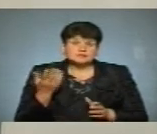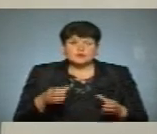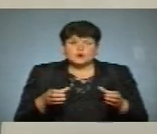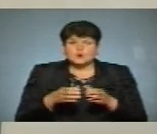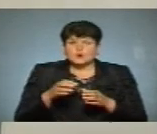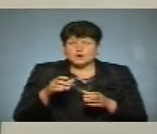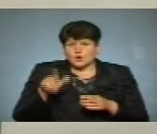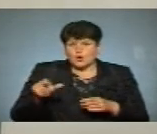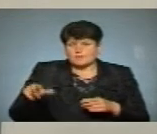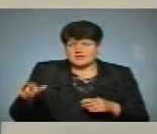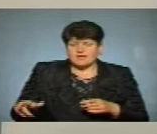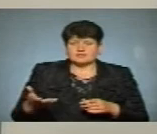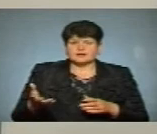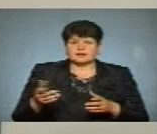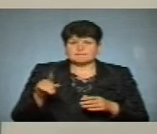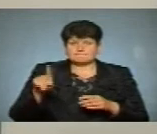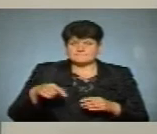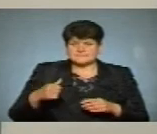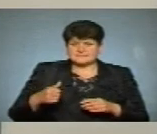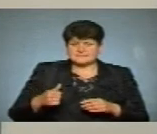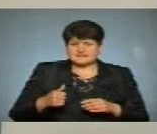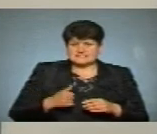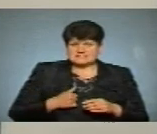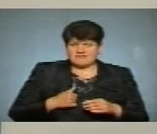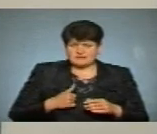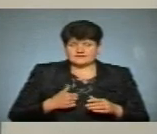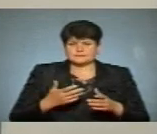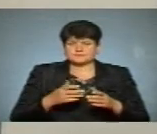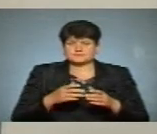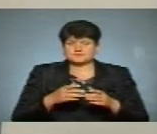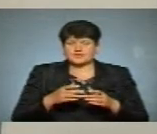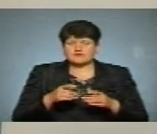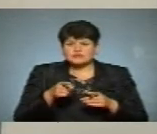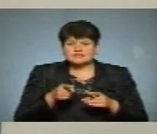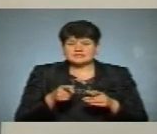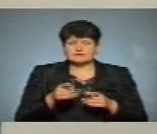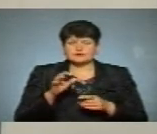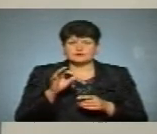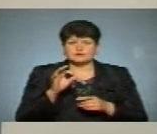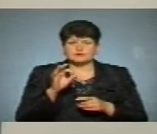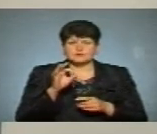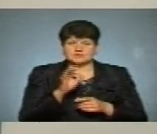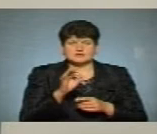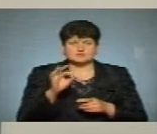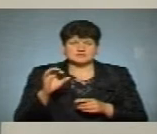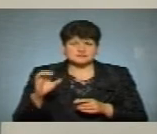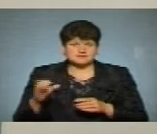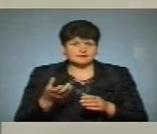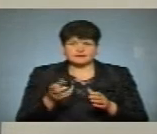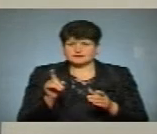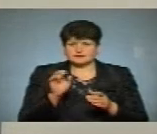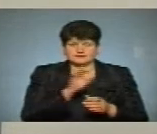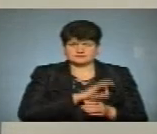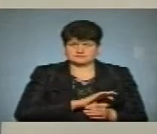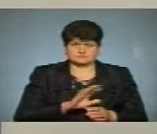громадяни, які призиваються на таку військову службу, вони до операції об'єднаних сил не залучаються. А